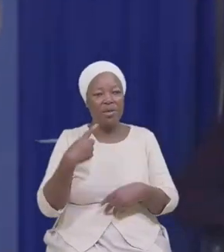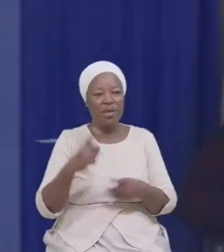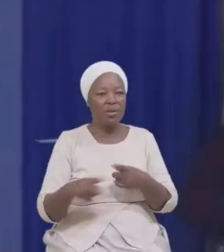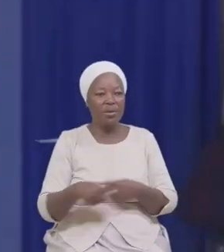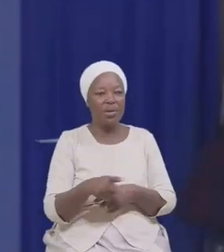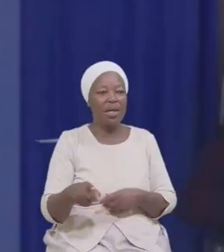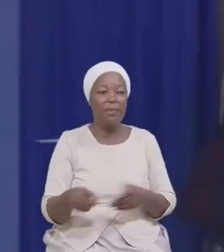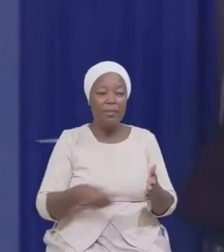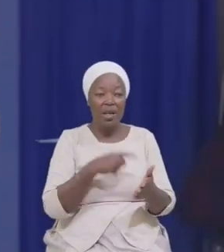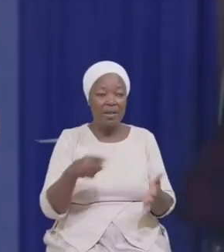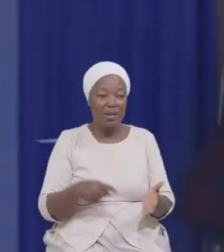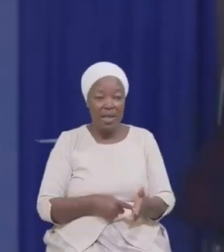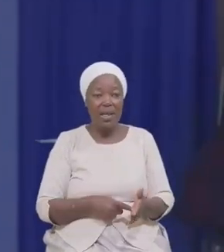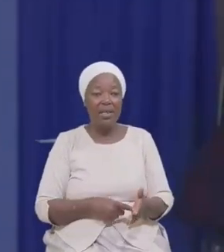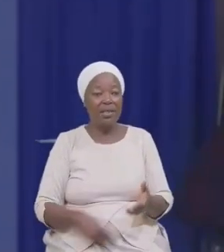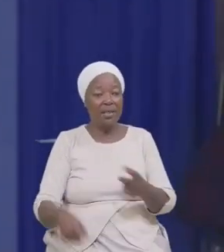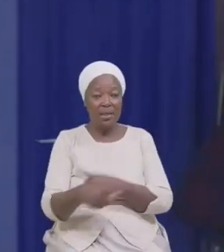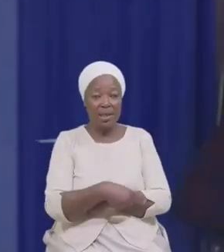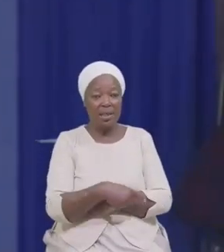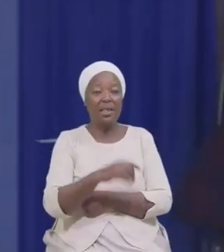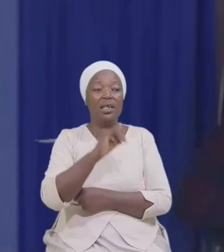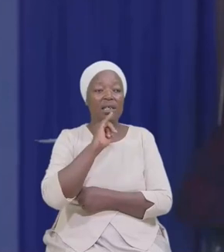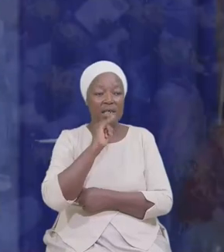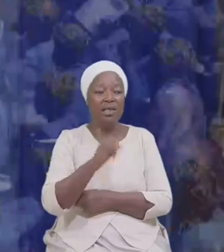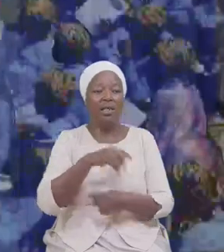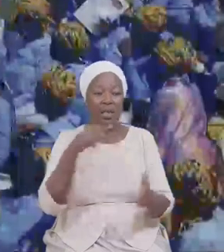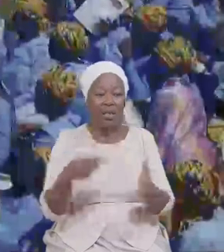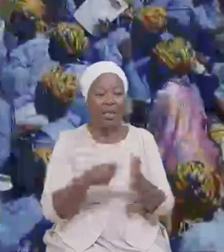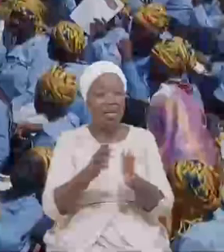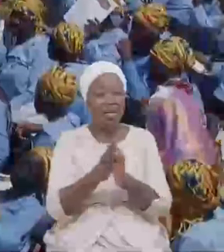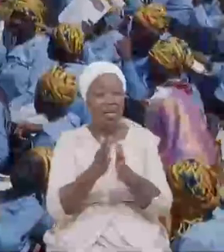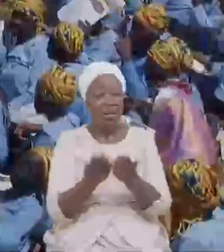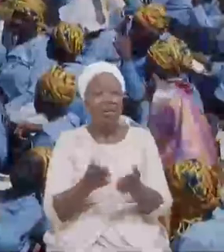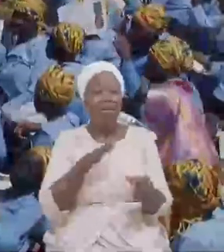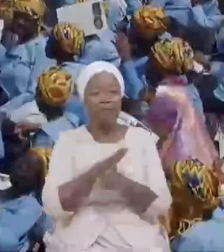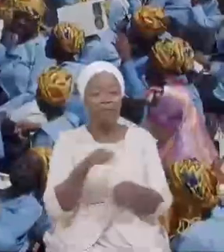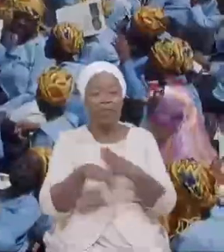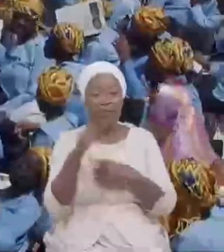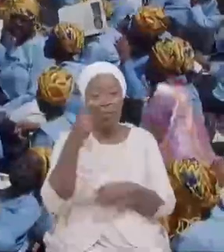aujourd'hui, cette parole de l'Écriture que vous venez d'entendre est accomplie.